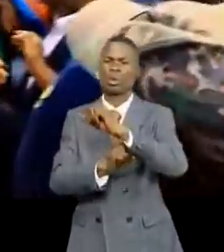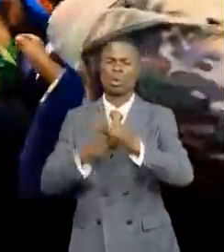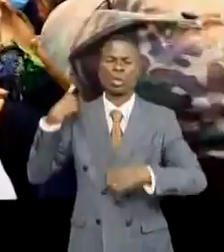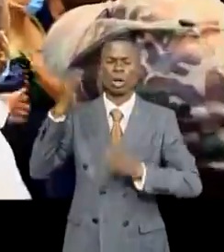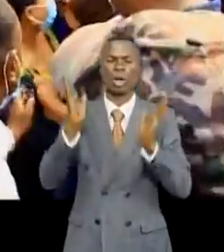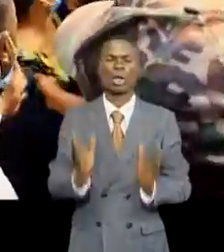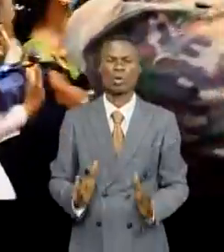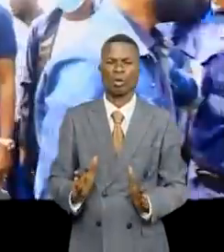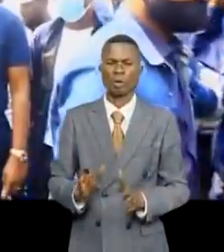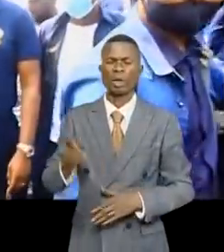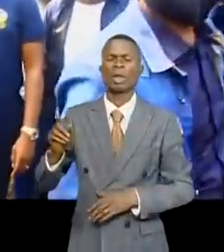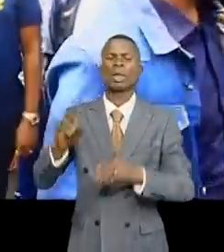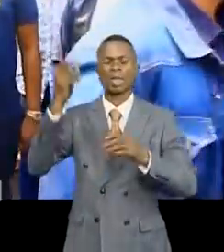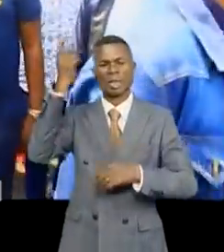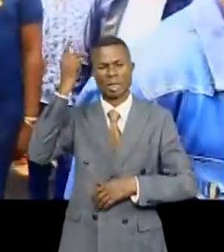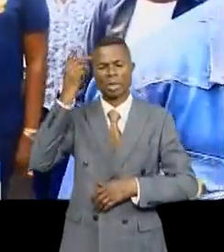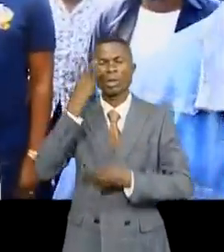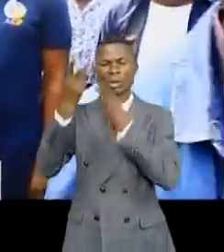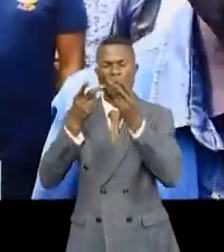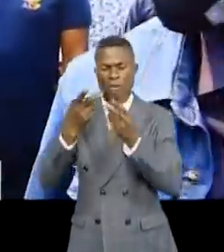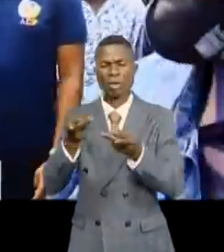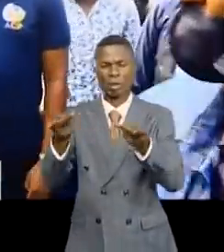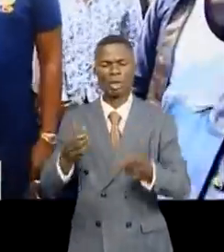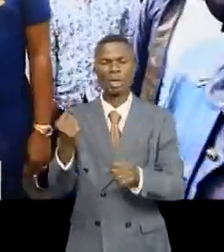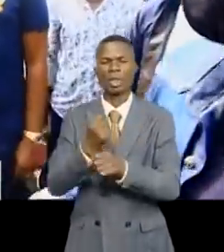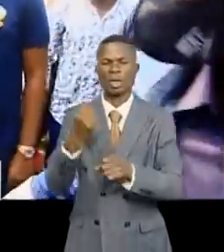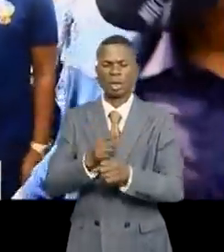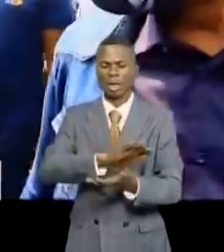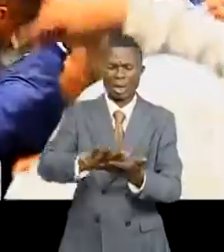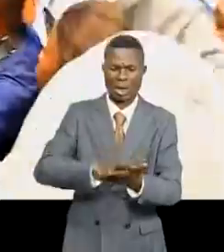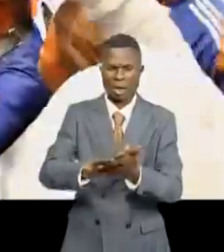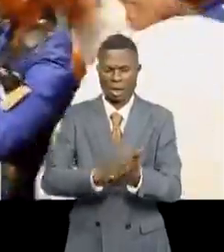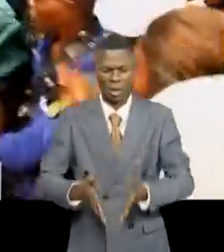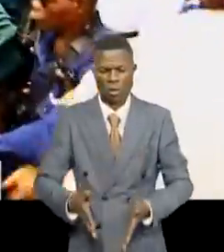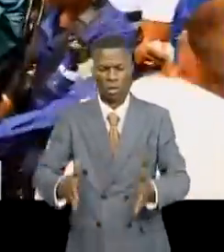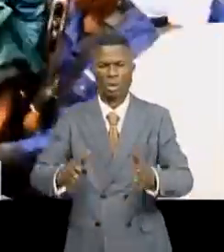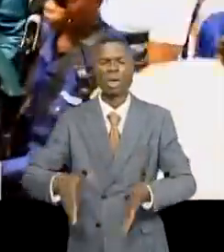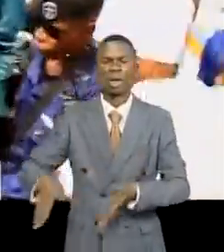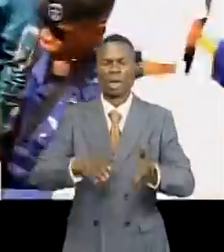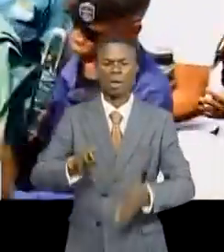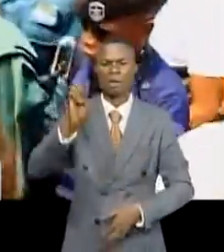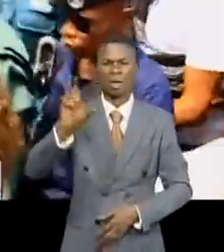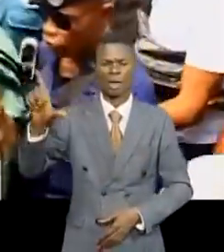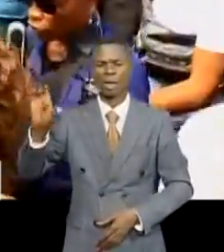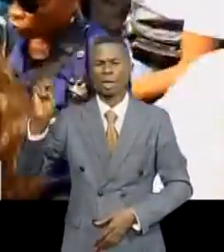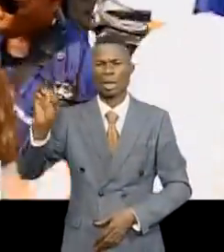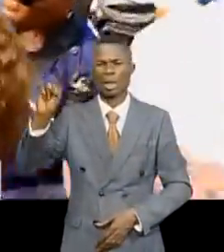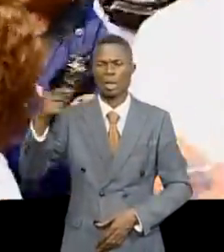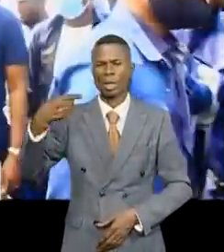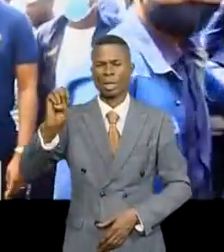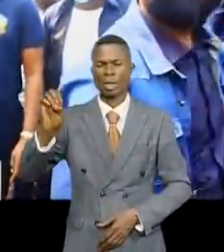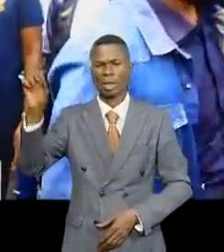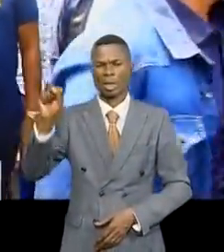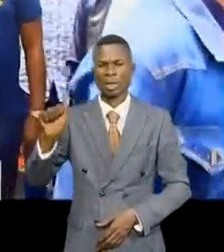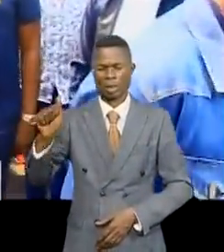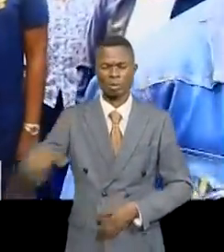gouverneur Gentiline Ngobila dans sa visite d'inspection des travaux d'asphaltage en cours de l'avenue Elengesa, tronçon compris entre